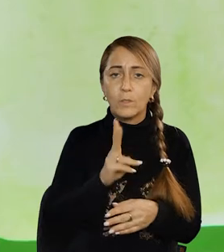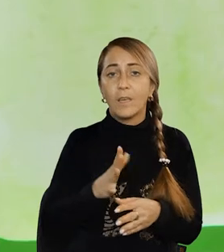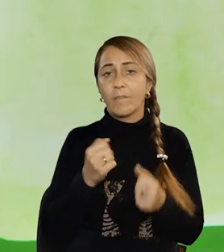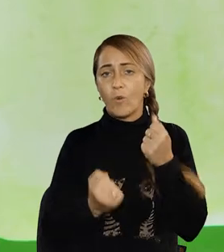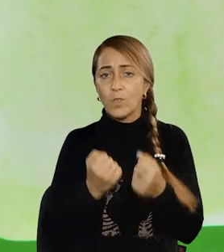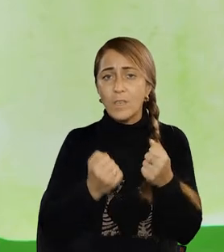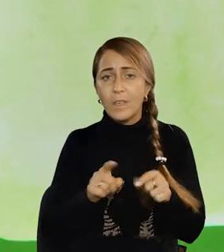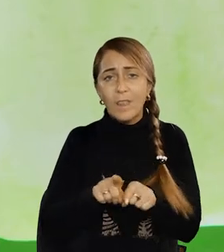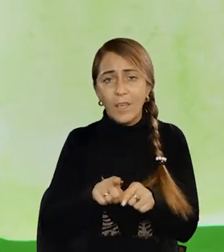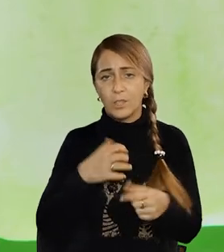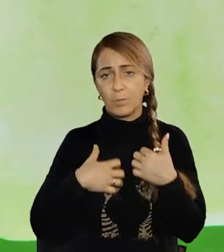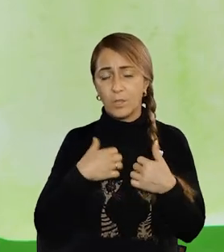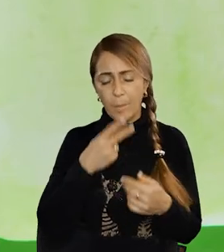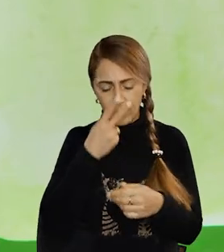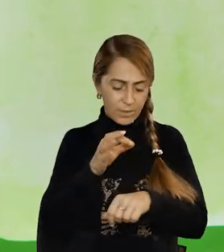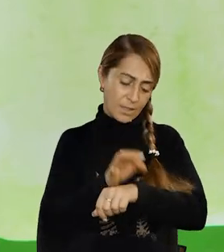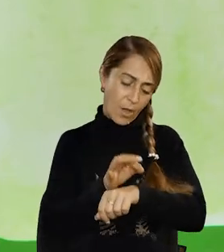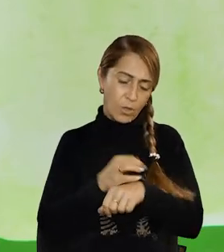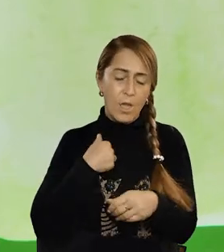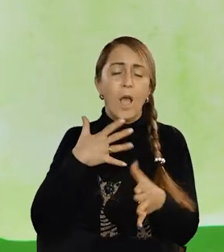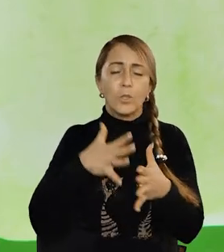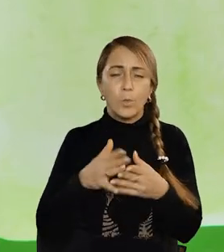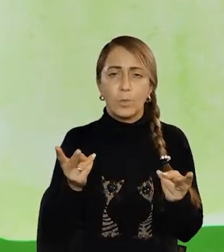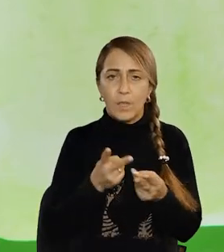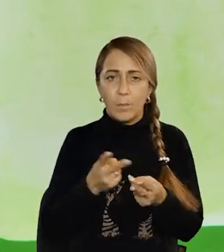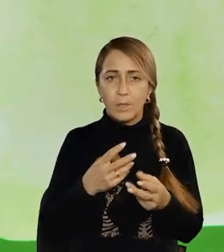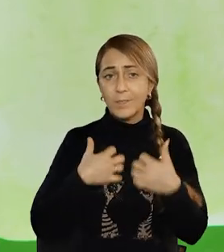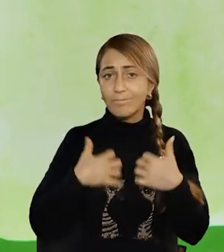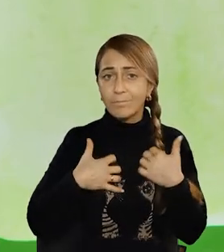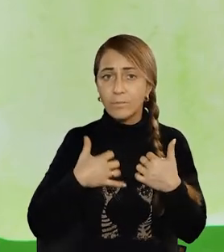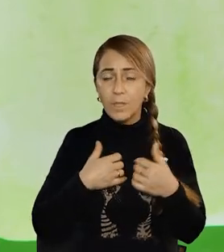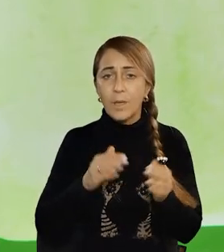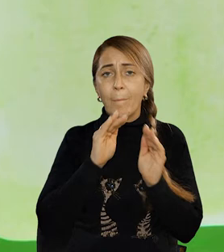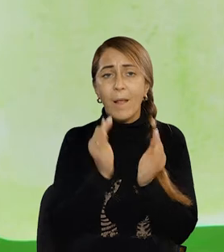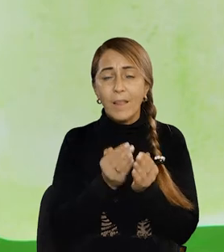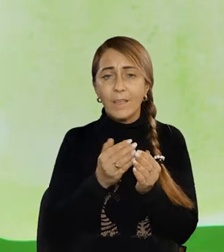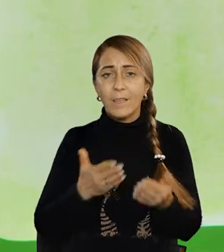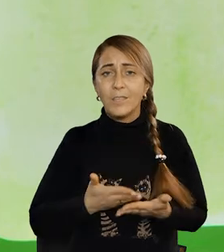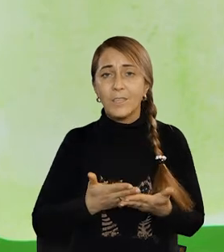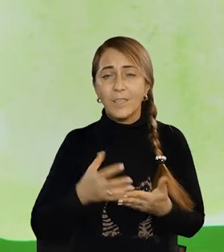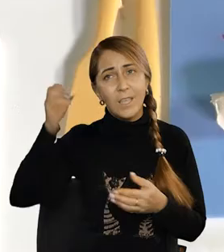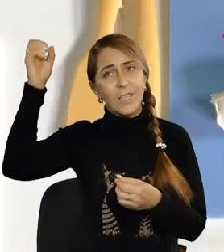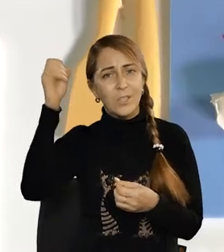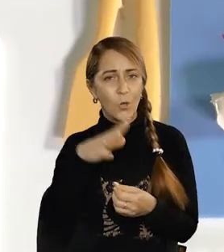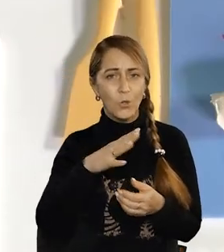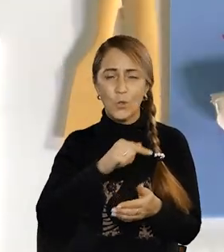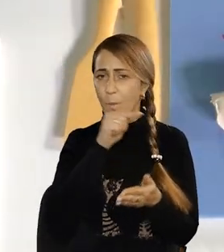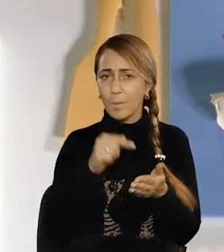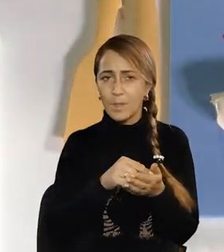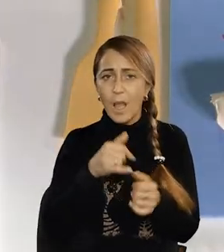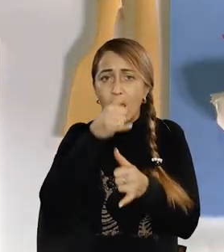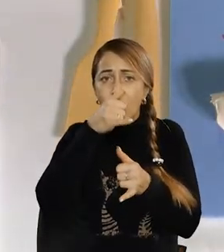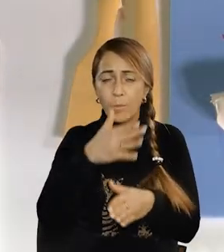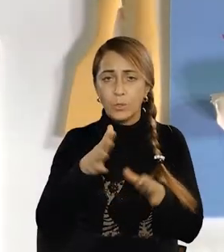водії. Я подивився на годинник і зрозумів, що потрібно поквапитися, адже маленькі жителі сонячного містечка не